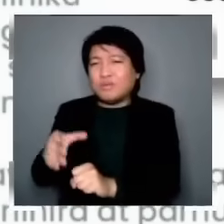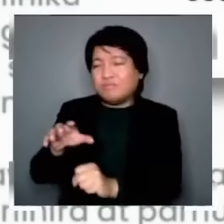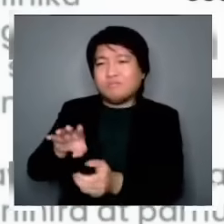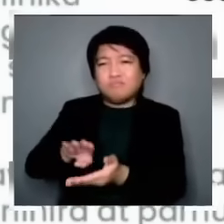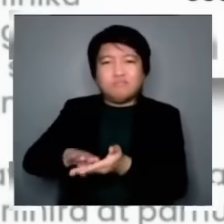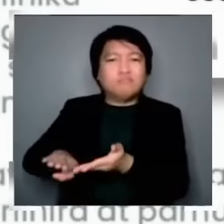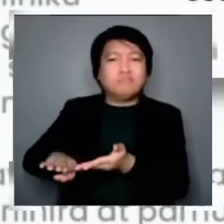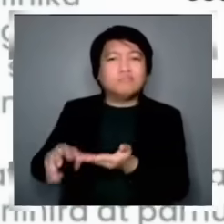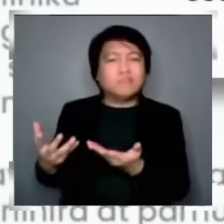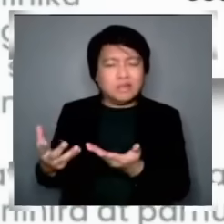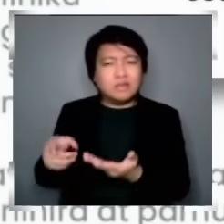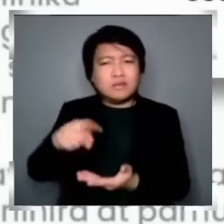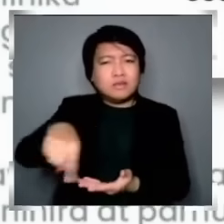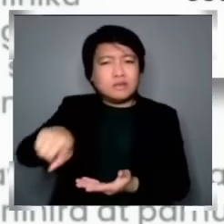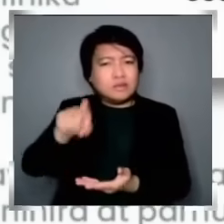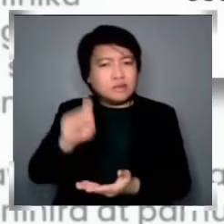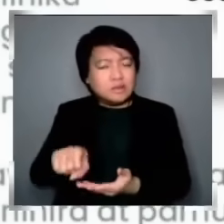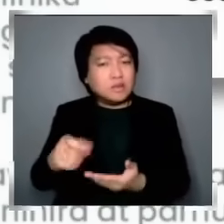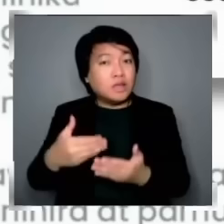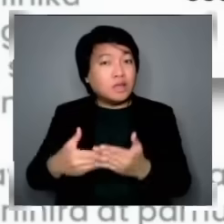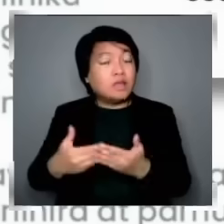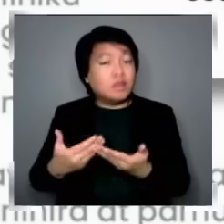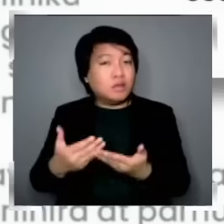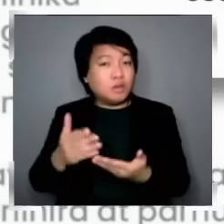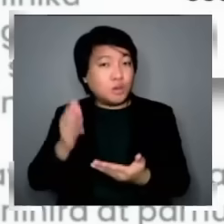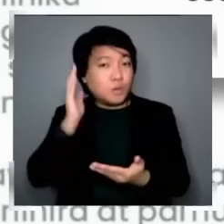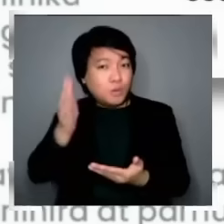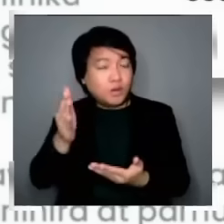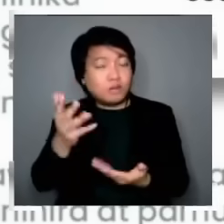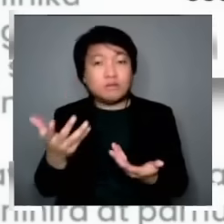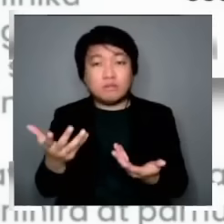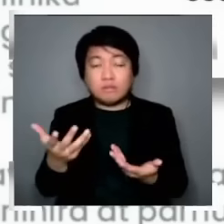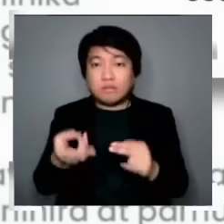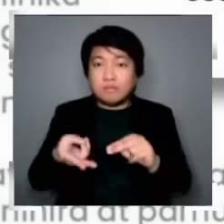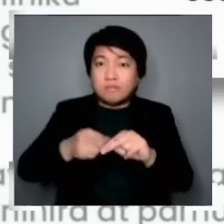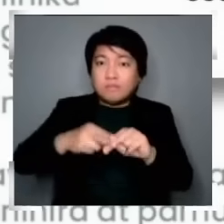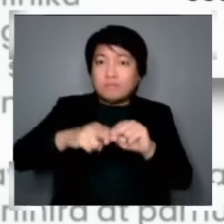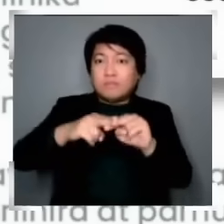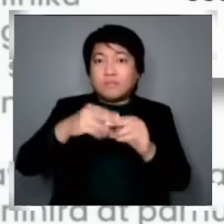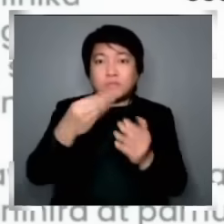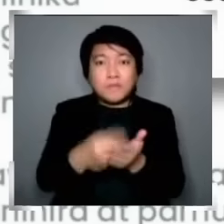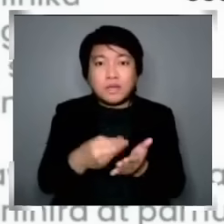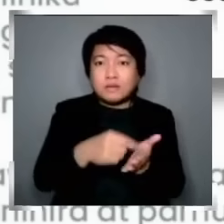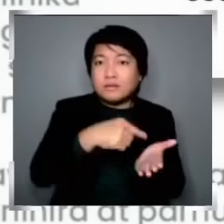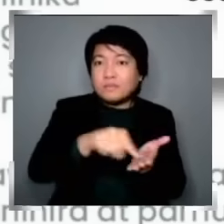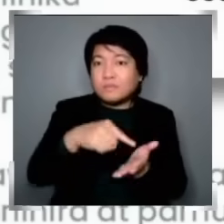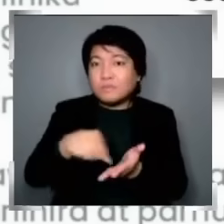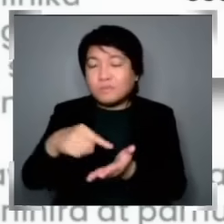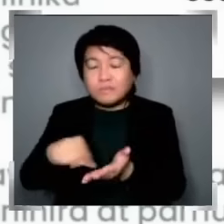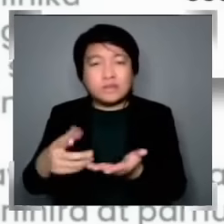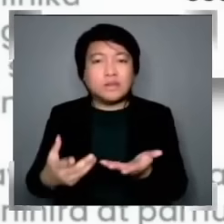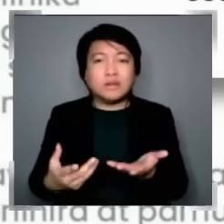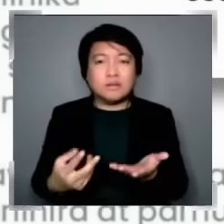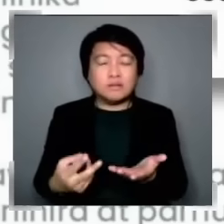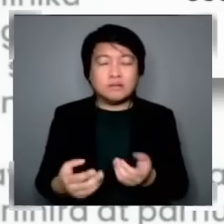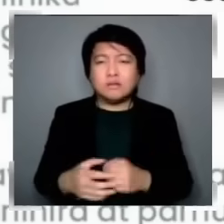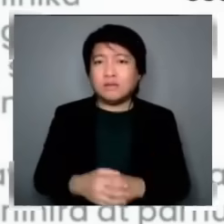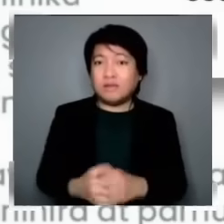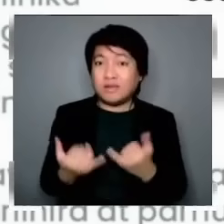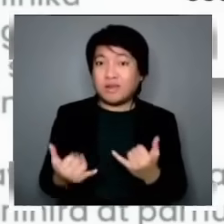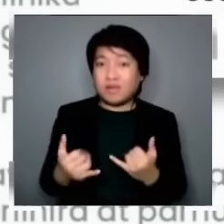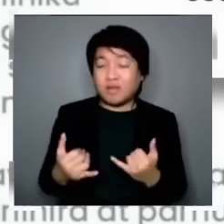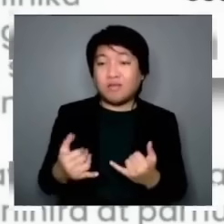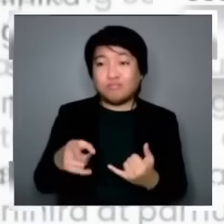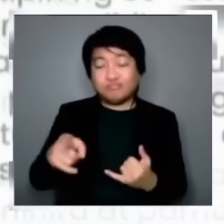sa anyay darating na panahon ng taghirap dahil sa pagtaas ng presyo ng mga bilihin. Hindi raw ito ang panahon para sa